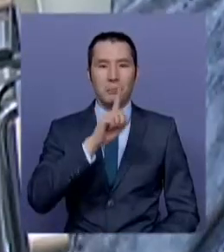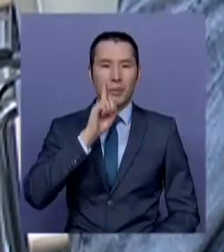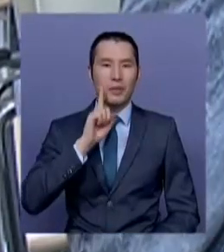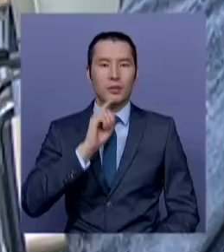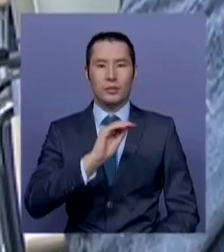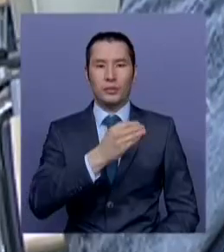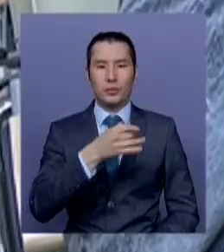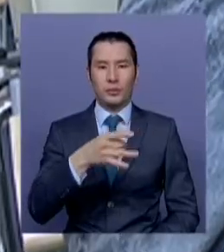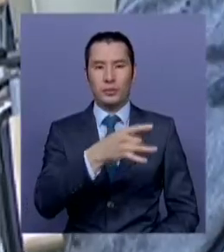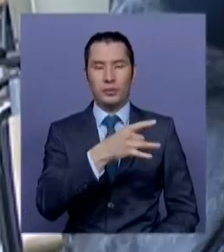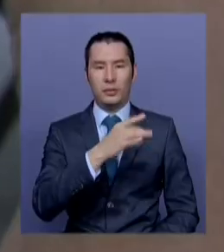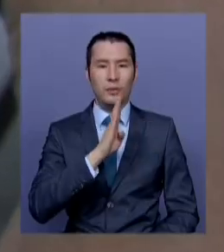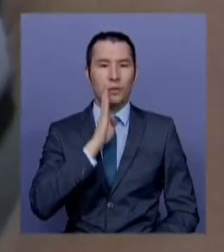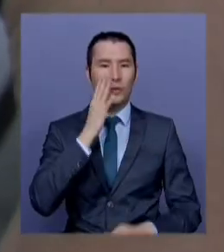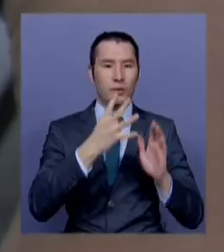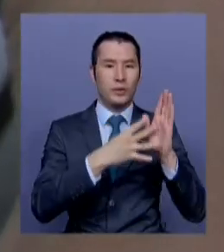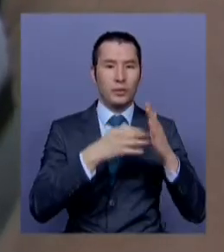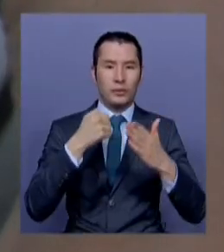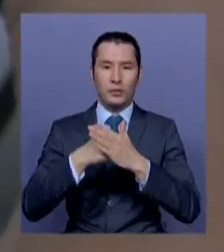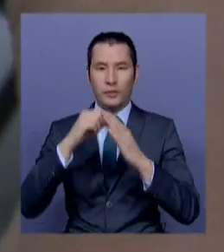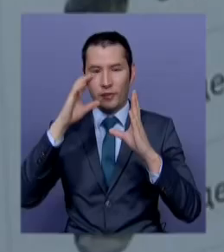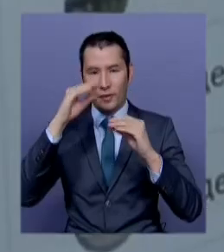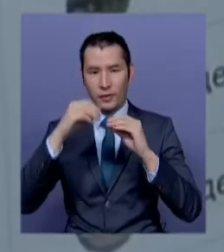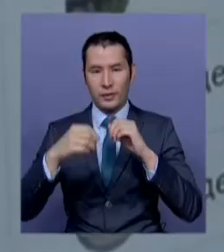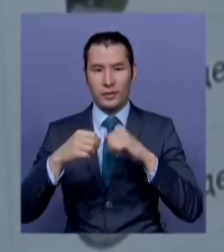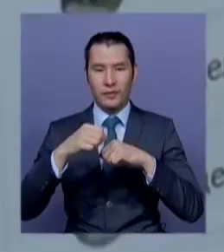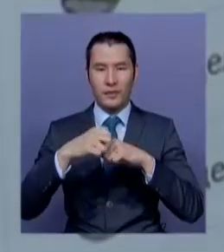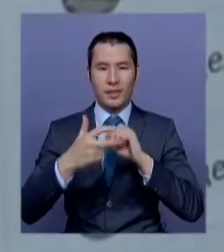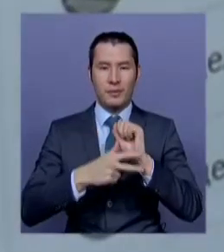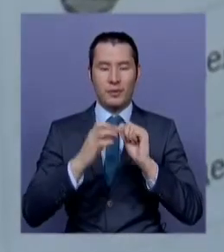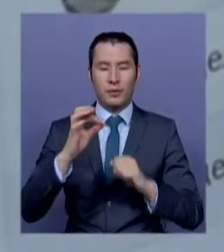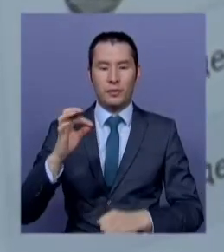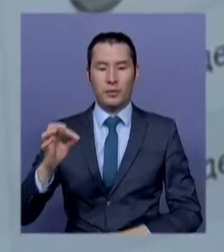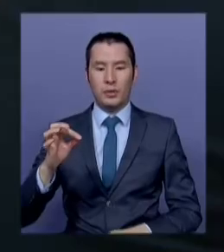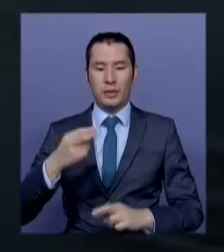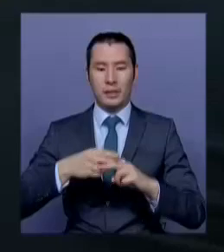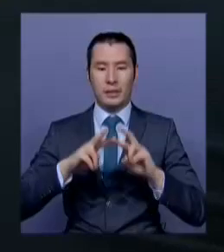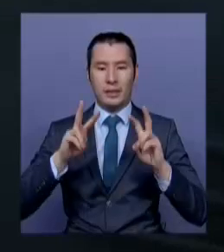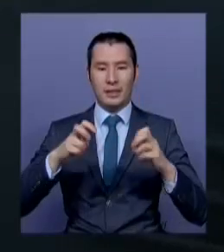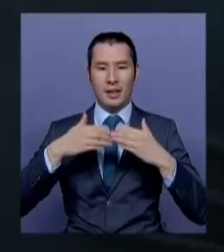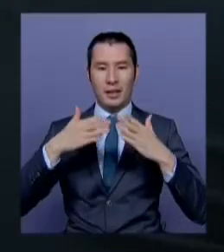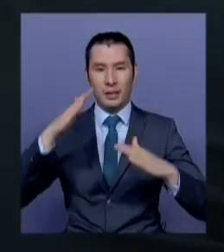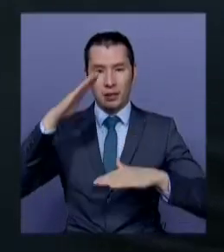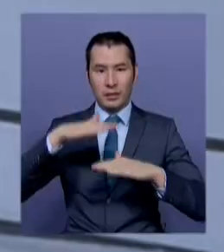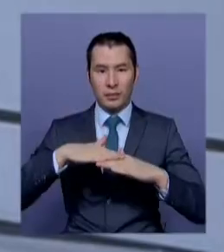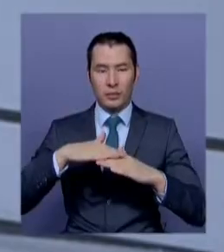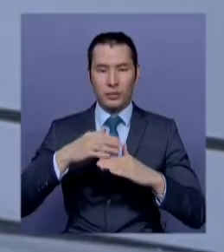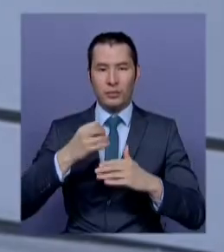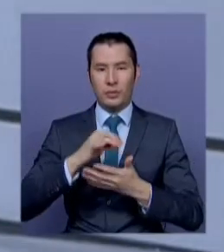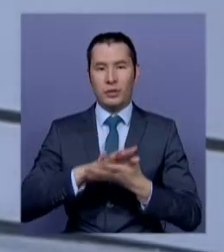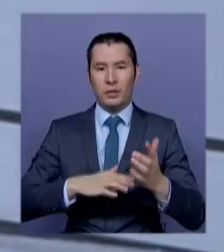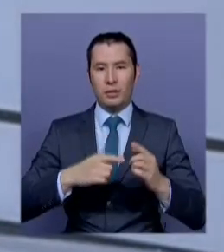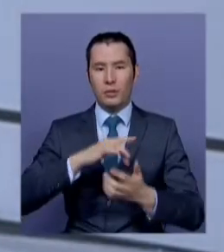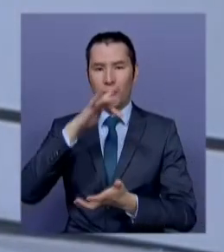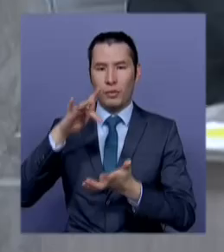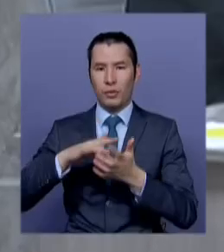таңғы сағат 9-дан кешкі 18:00-ге дейін жұмыс істейтін болады. Алдағы уақытта Open Space форматындағы сұхбат алаңдары қаладағы